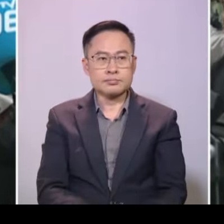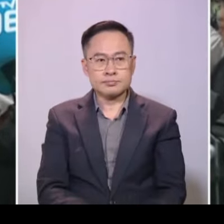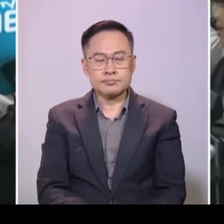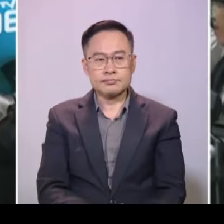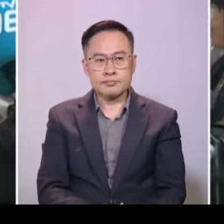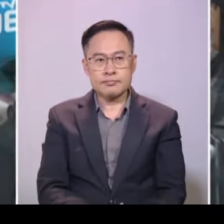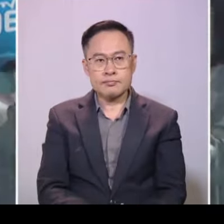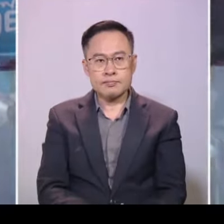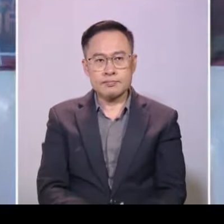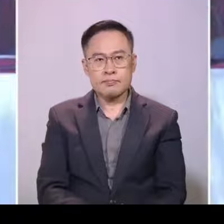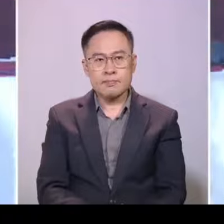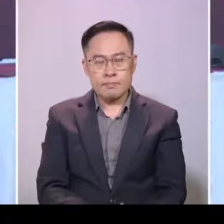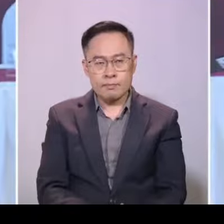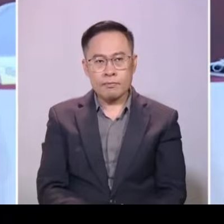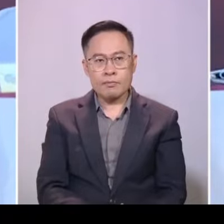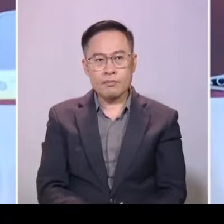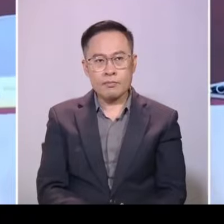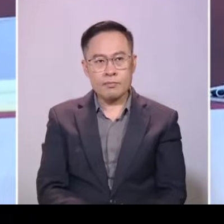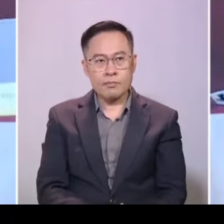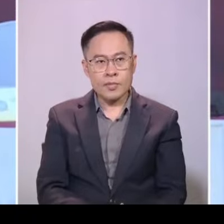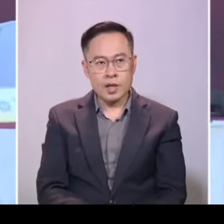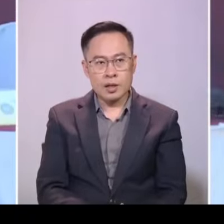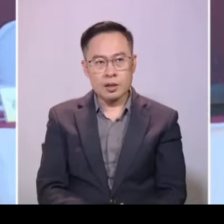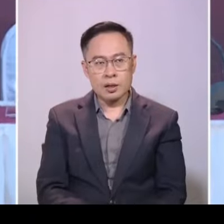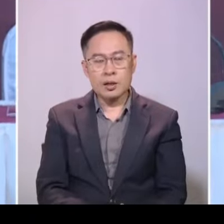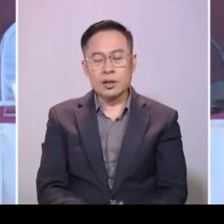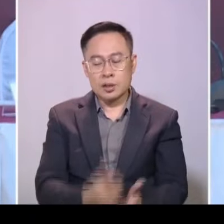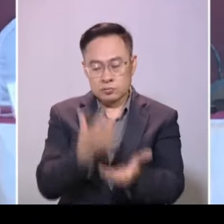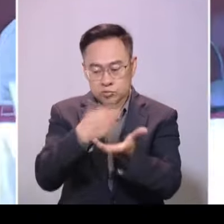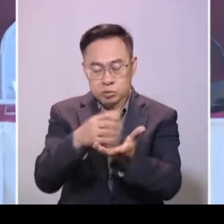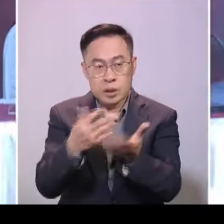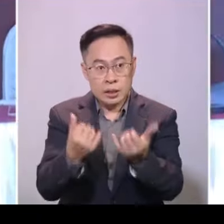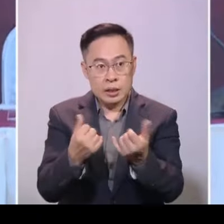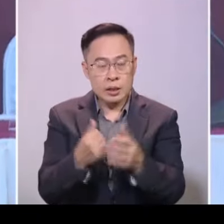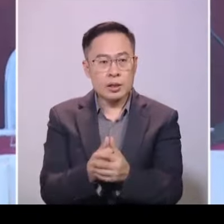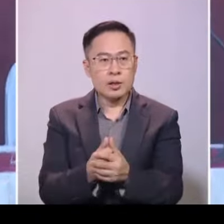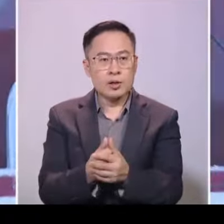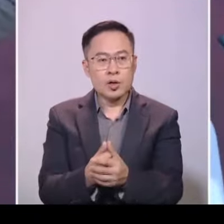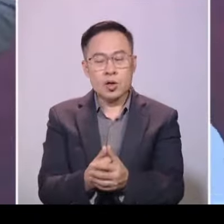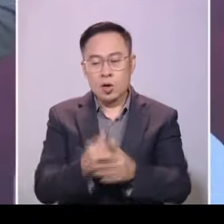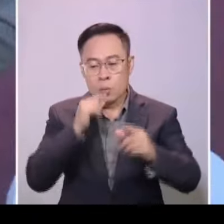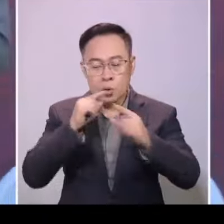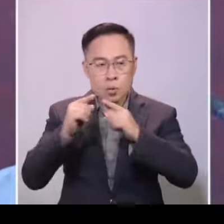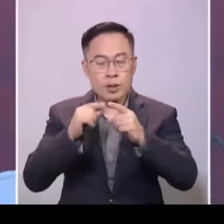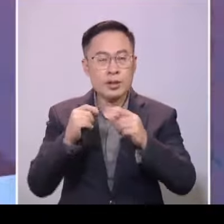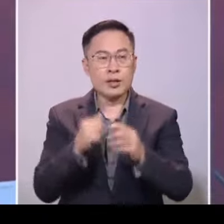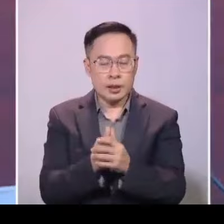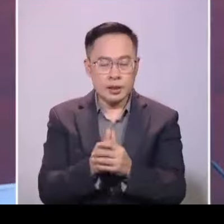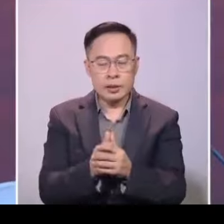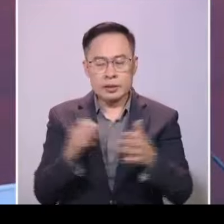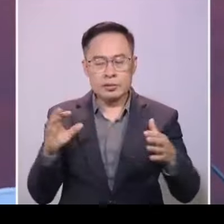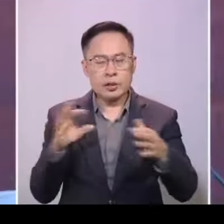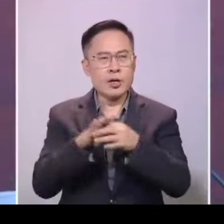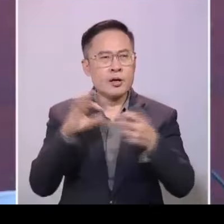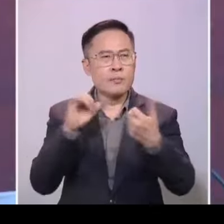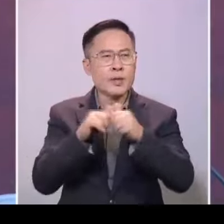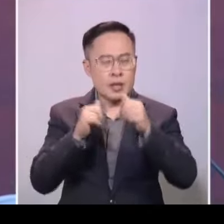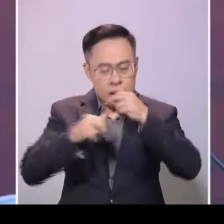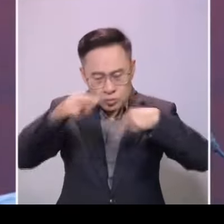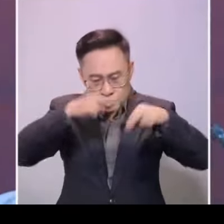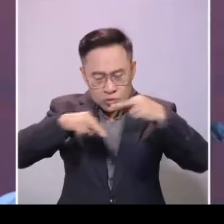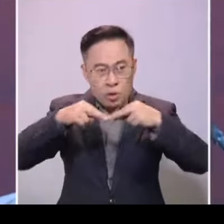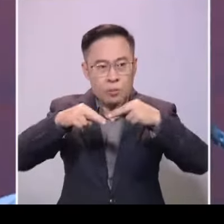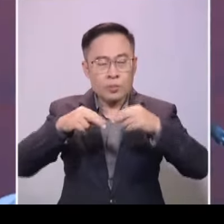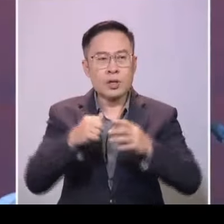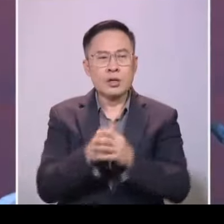ครูเราพอจะได้รับทราบความคืบหน้าไปบางส่วนแล้วนะฮะแต่ก็วันนี้กลับมาจัดหนักเพราะว่ามีความคืบหน้าเรื่องของการตรวจสอบข้อเ